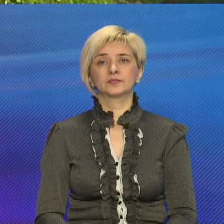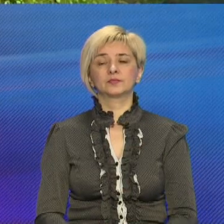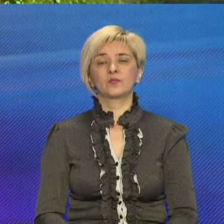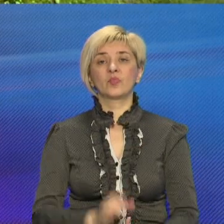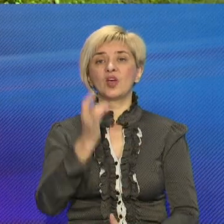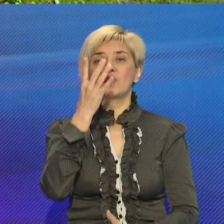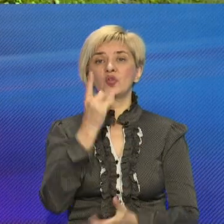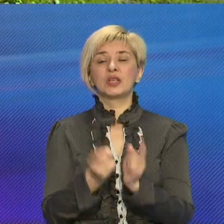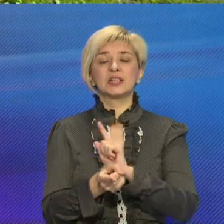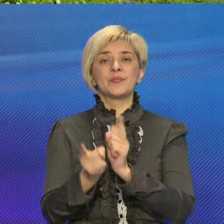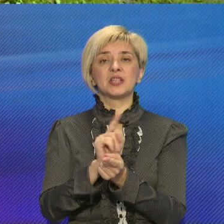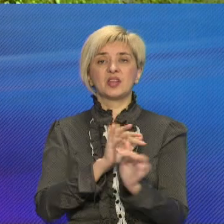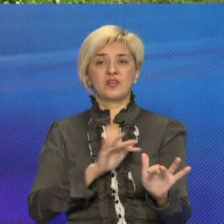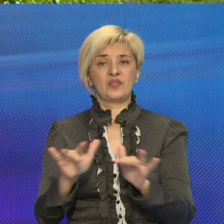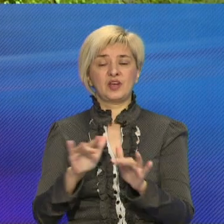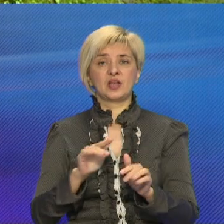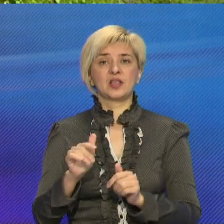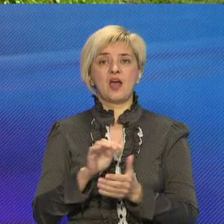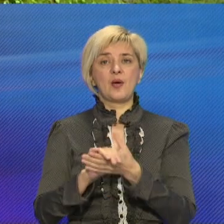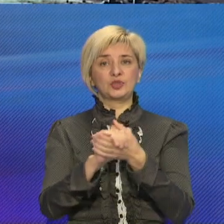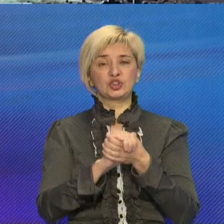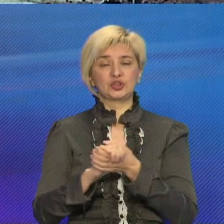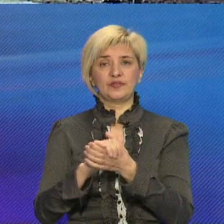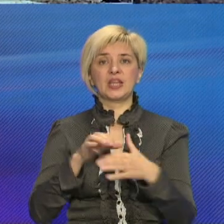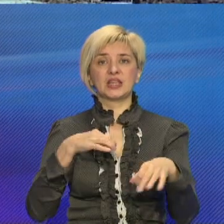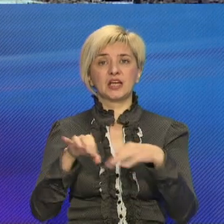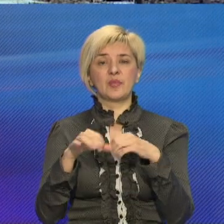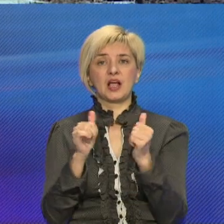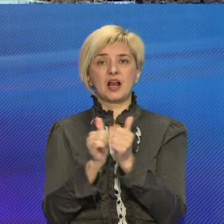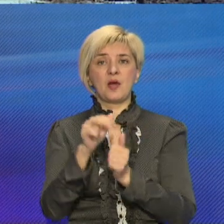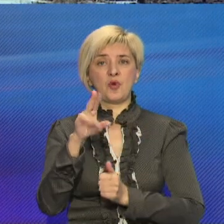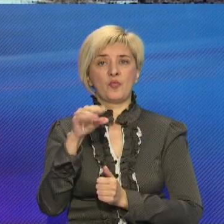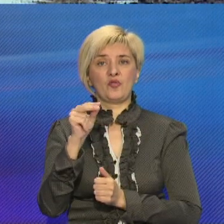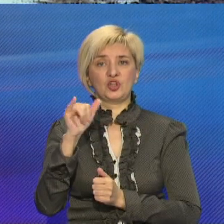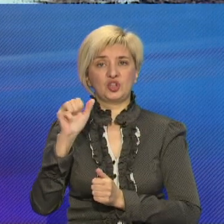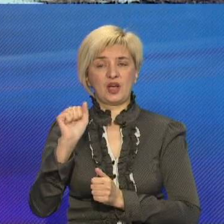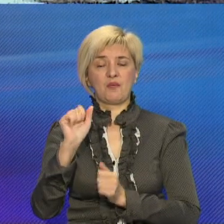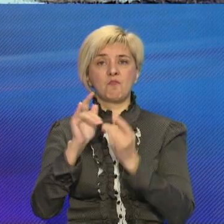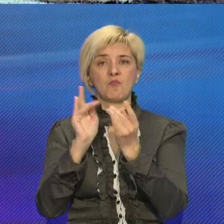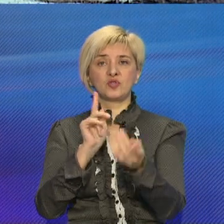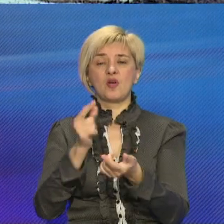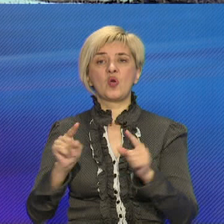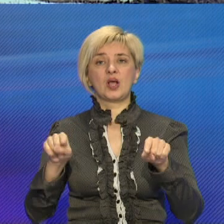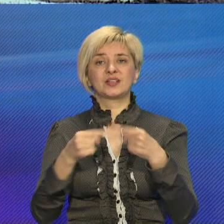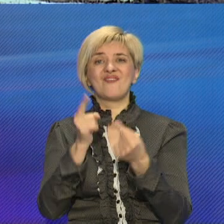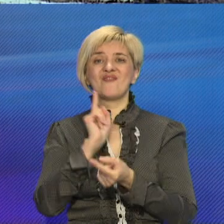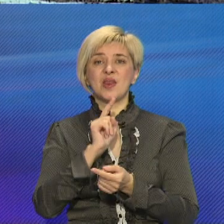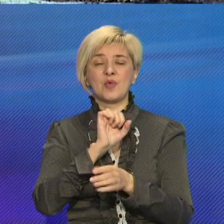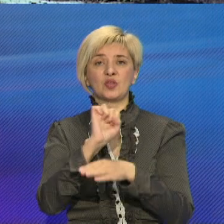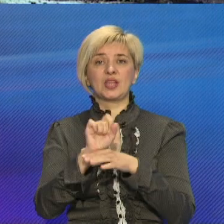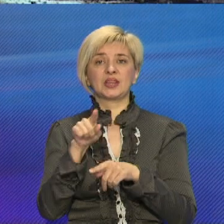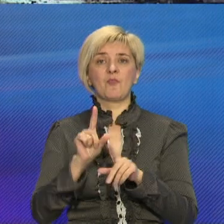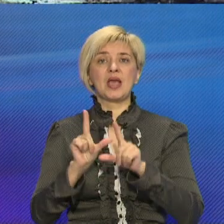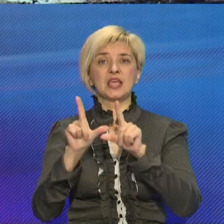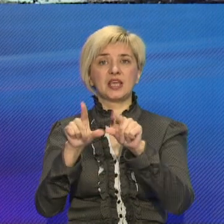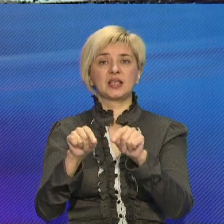У Гродні змінився рух громадського транспорту. Каля Поповицького мосту організовані часові припинки. На їх накеровується транспорт по